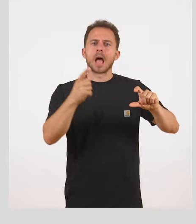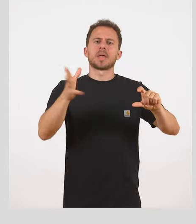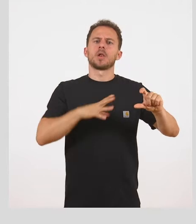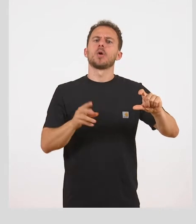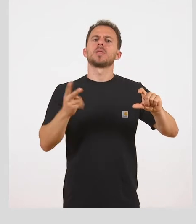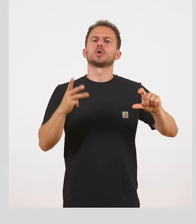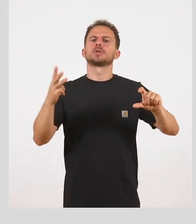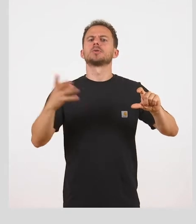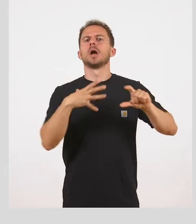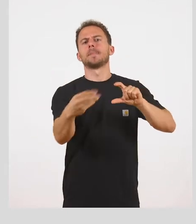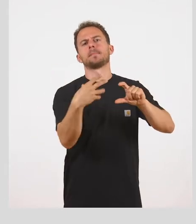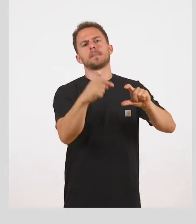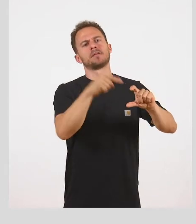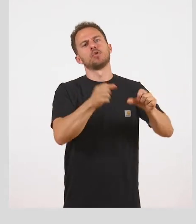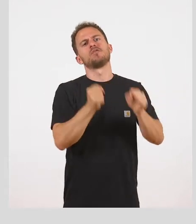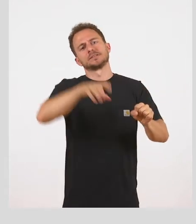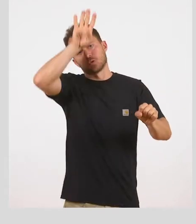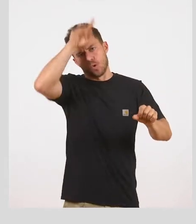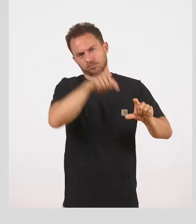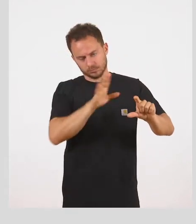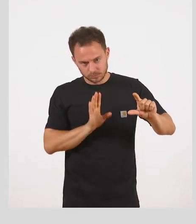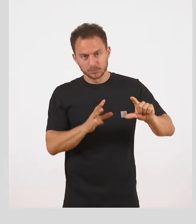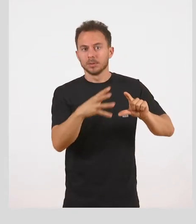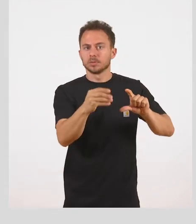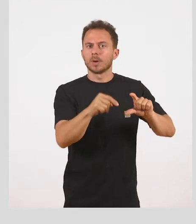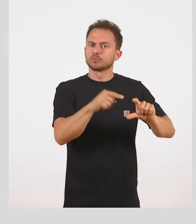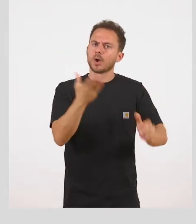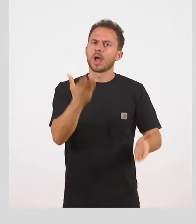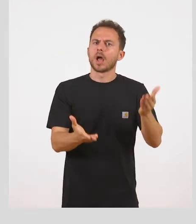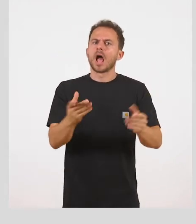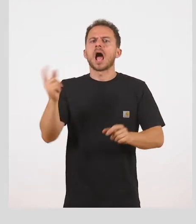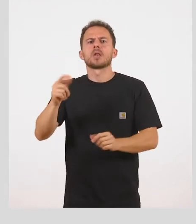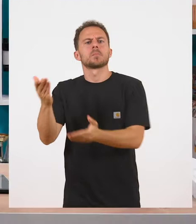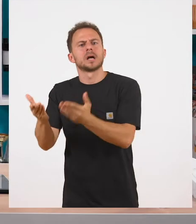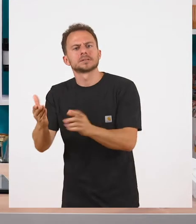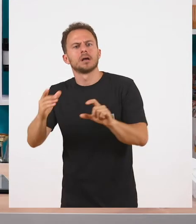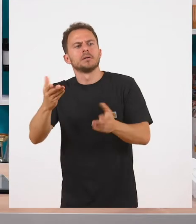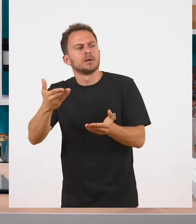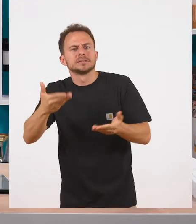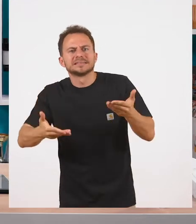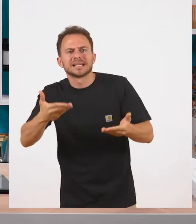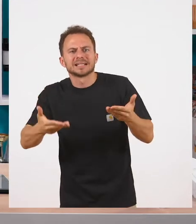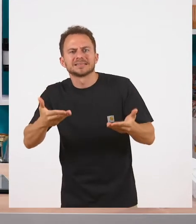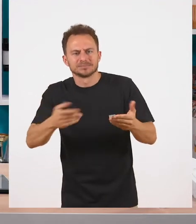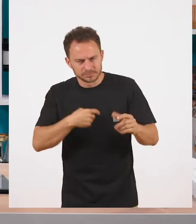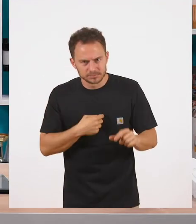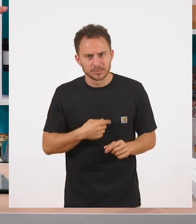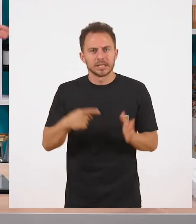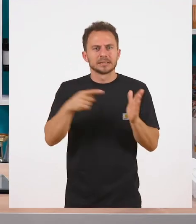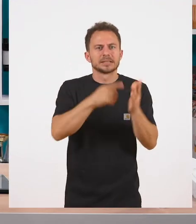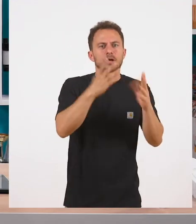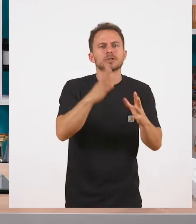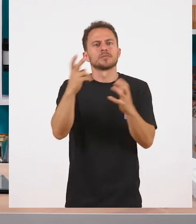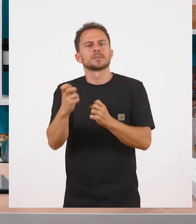αντίγραφα και χρησιμοποιούνται για τη σύγκριση μαζών. Από το 1875 η μέτρηση